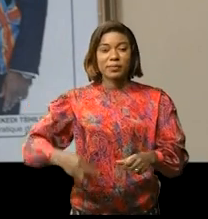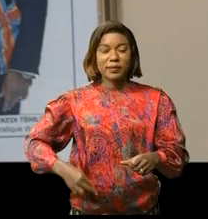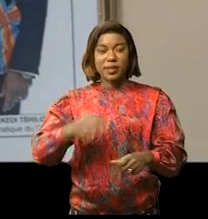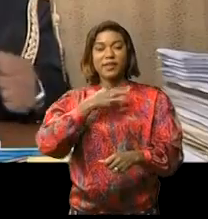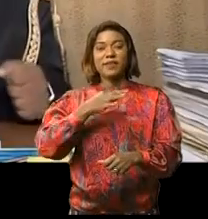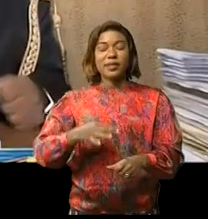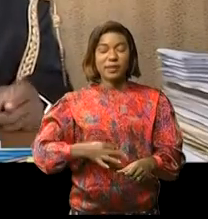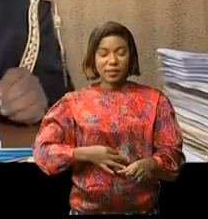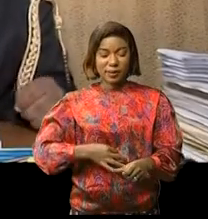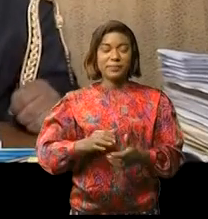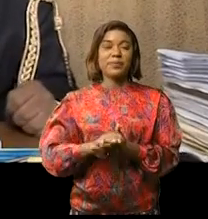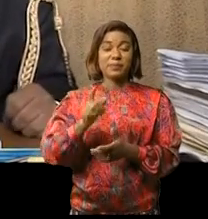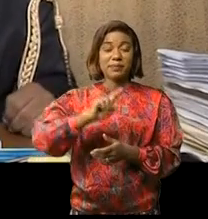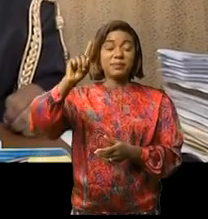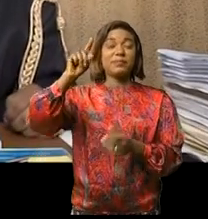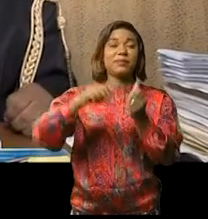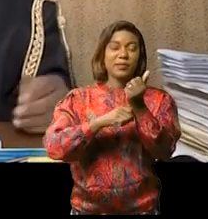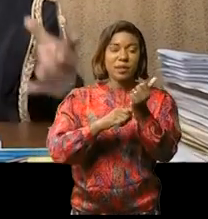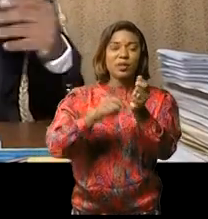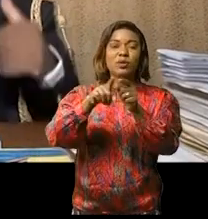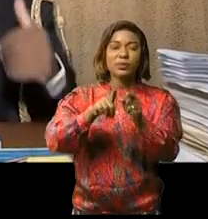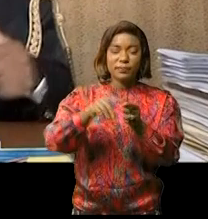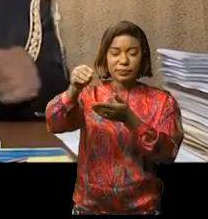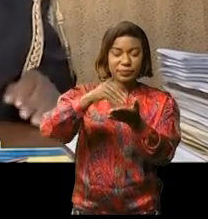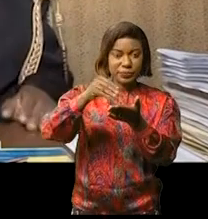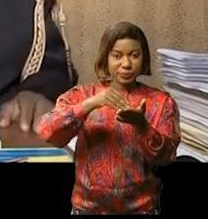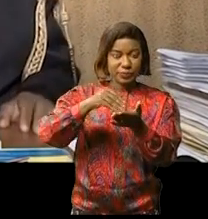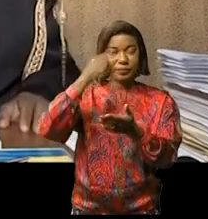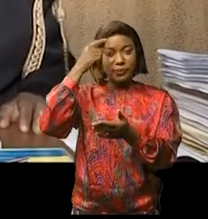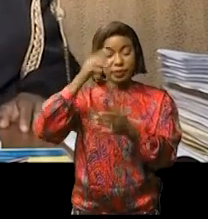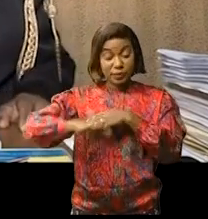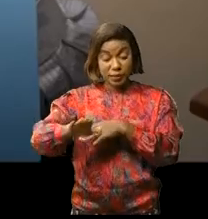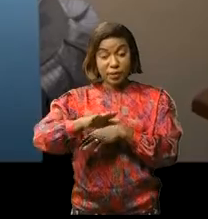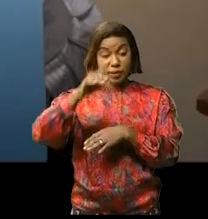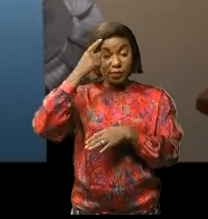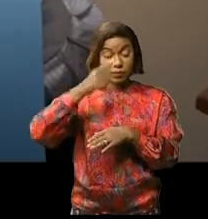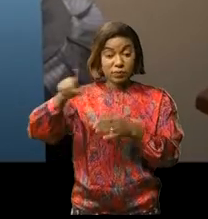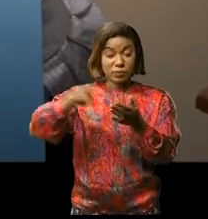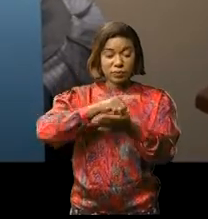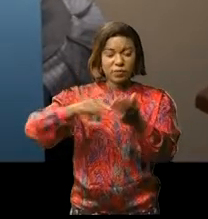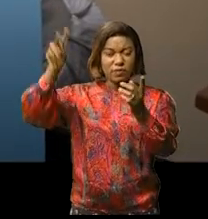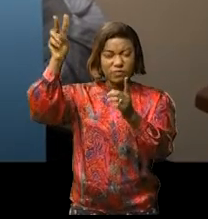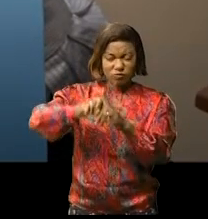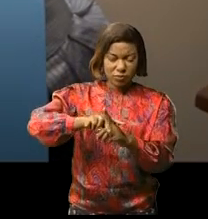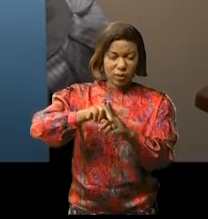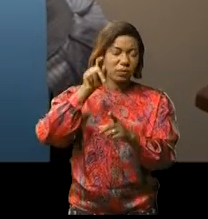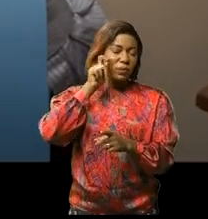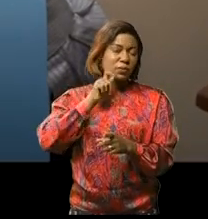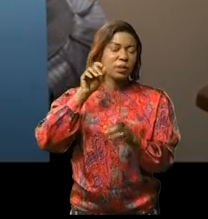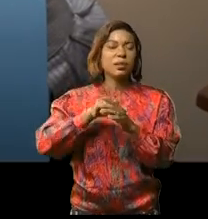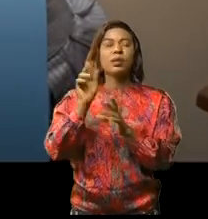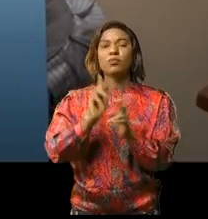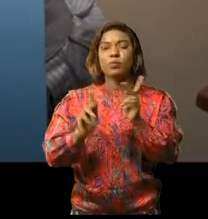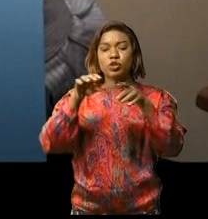magistrat suprême. Aussi, il a évoqué sa contribution dans les efforts que déploie le pays pour éradiquer les violences sexuelles au sein de la